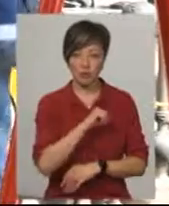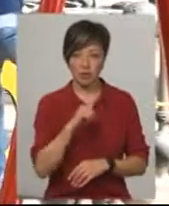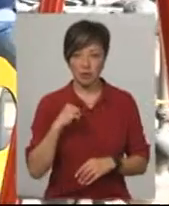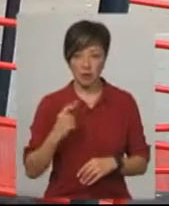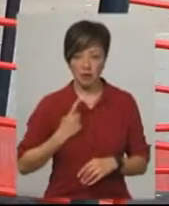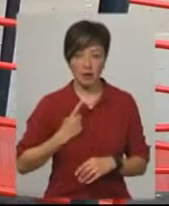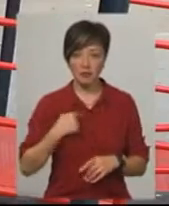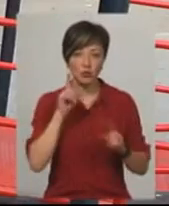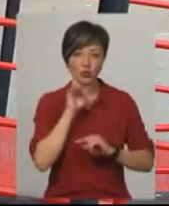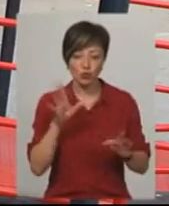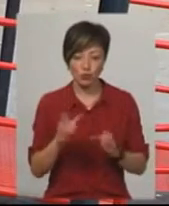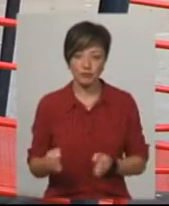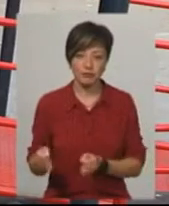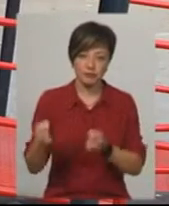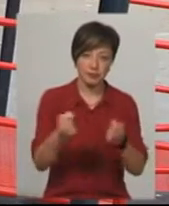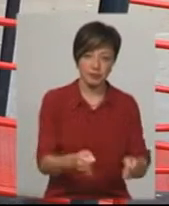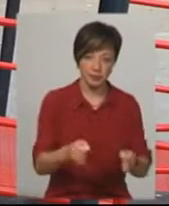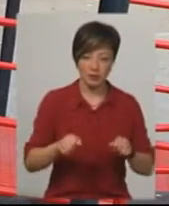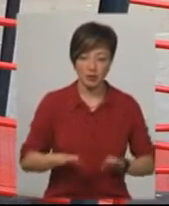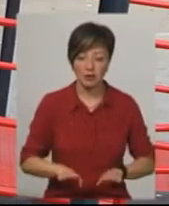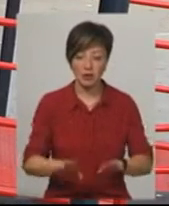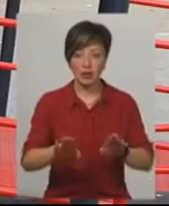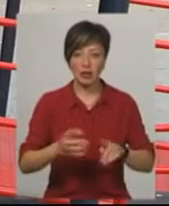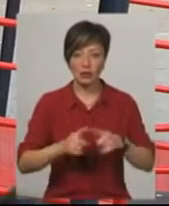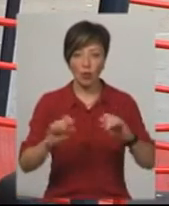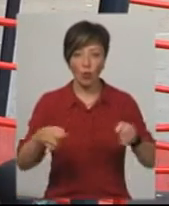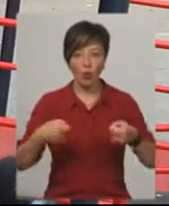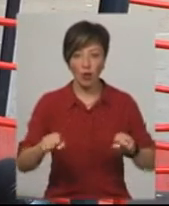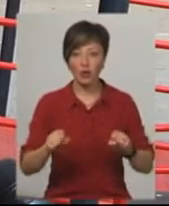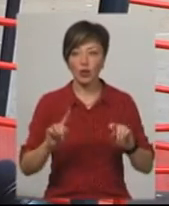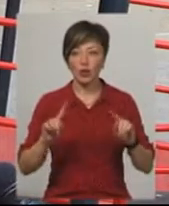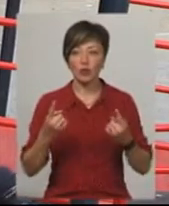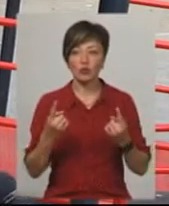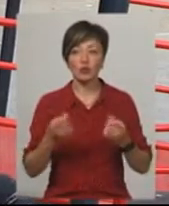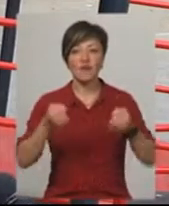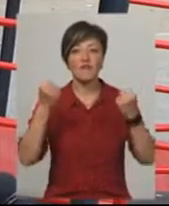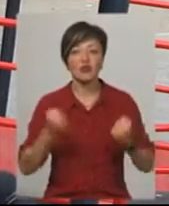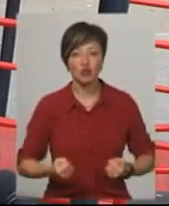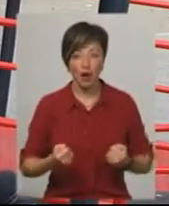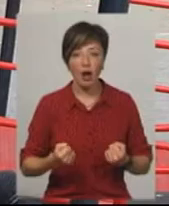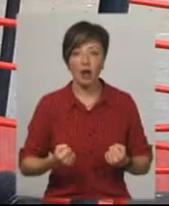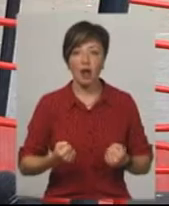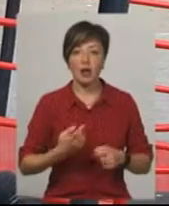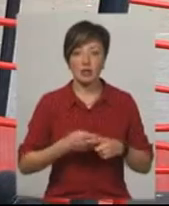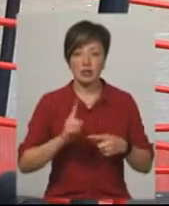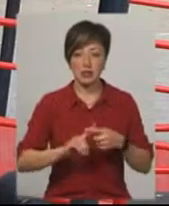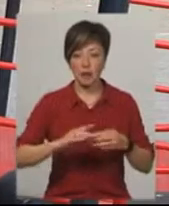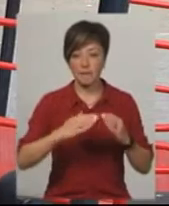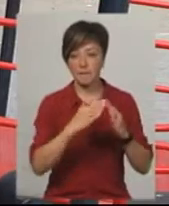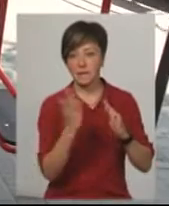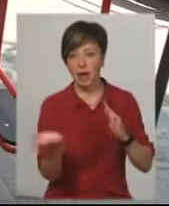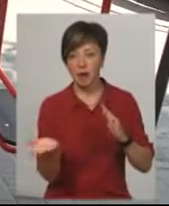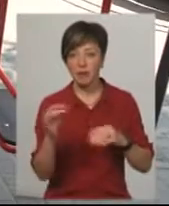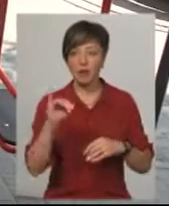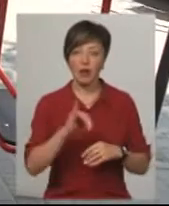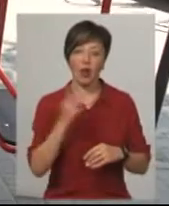буде незручно посадити дитину, завести на цю гойдалку, тому що вона дуже важка. Ця брама, яка знімається,